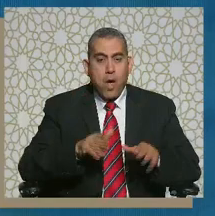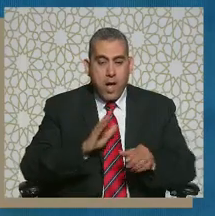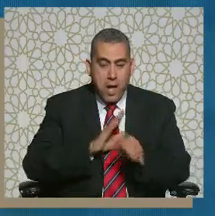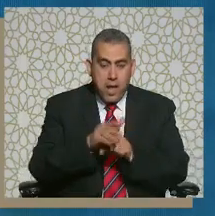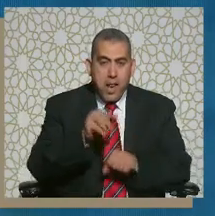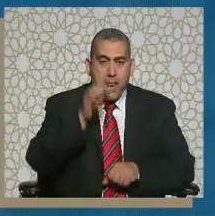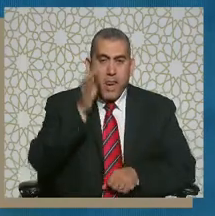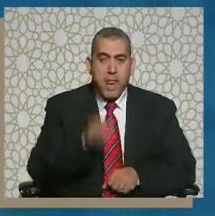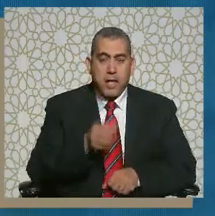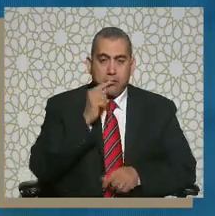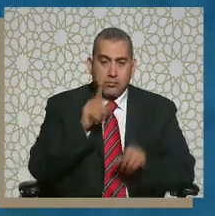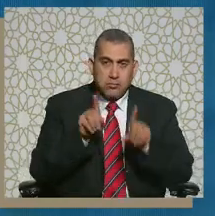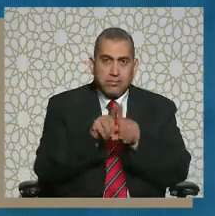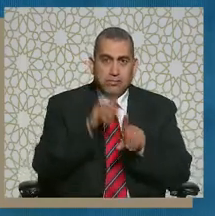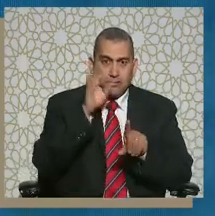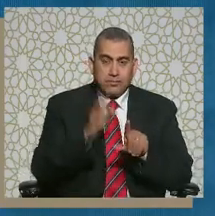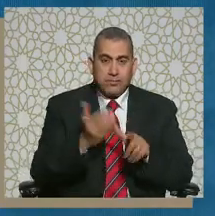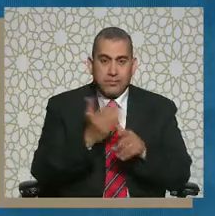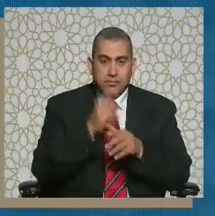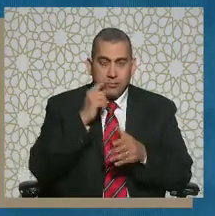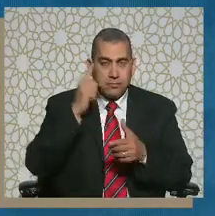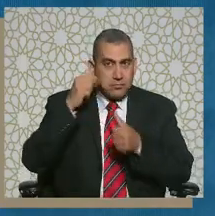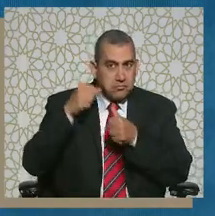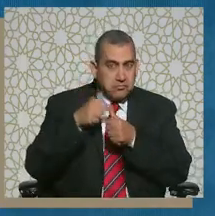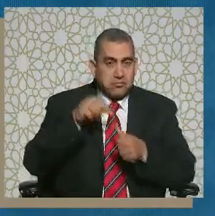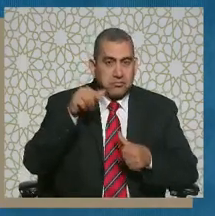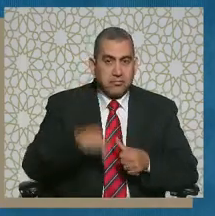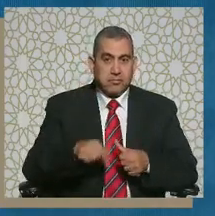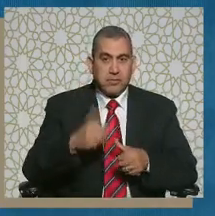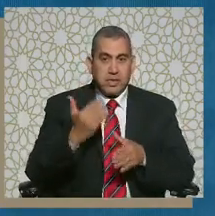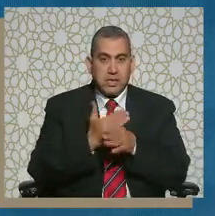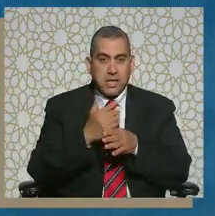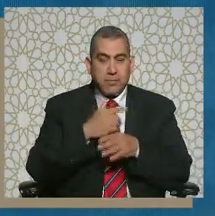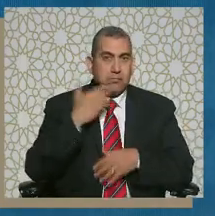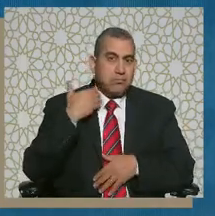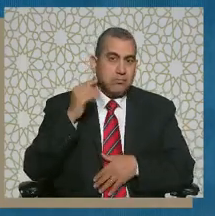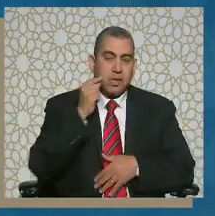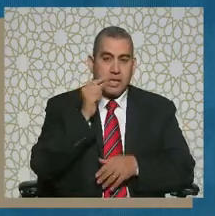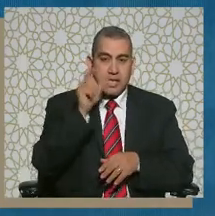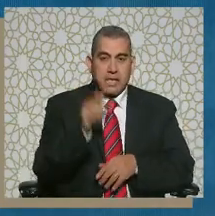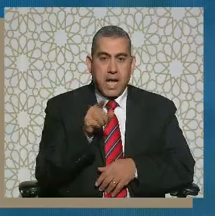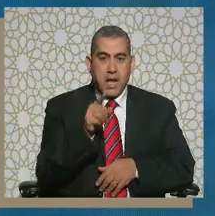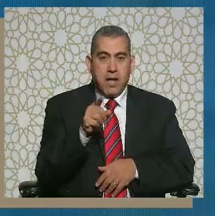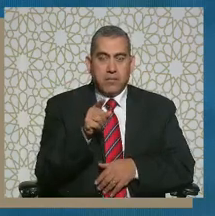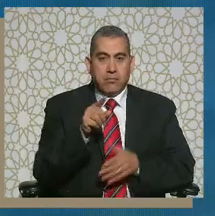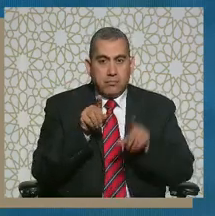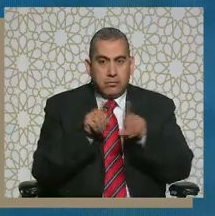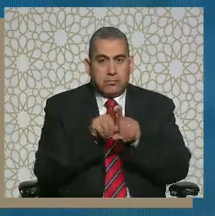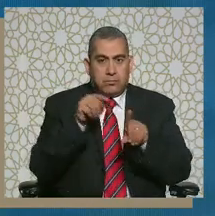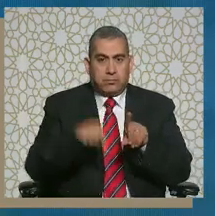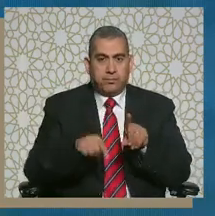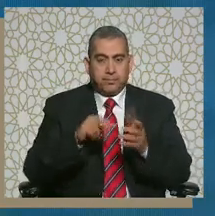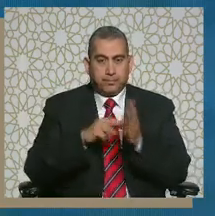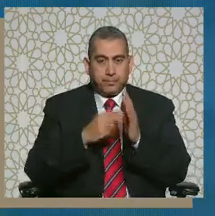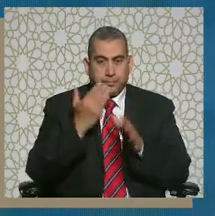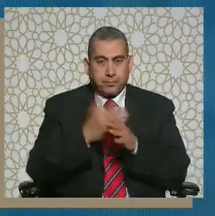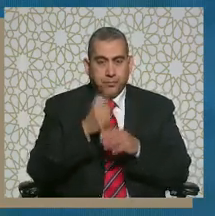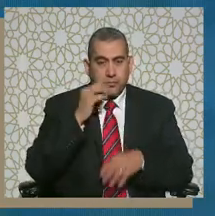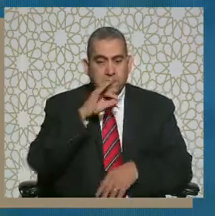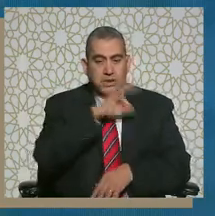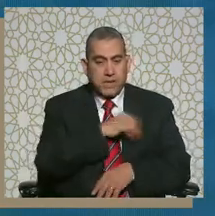هنا ده جزء من الذكرى جزء من تكريم الانسان وجزء كمان من نفع